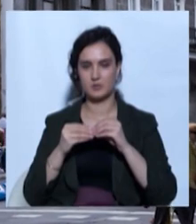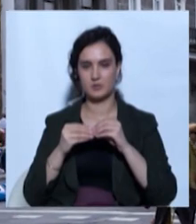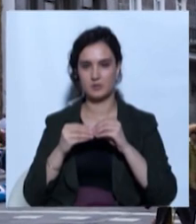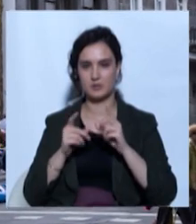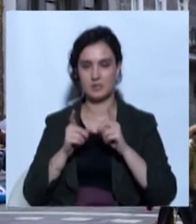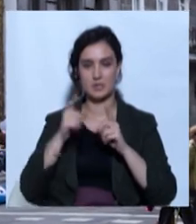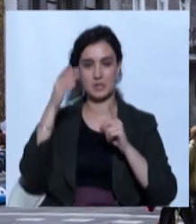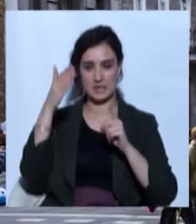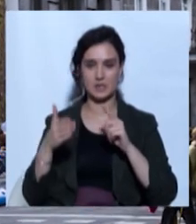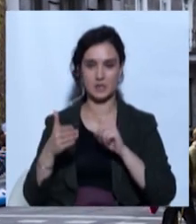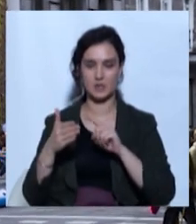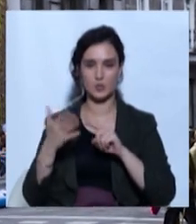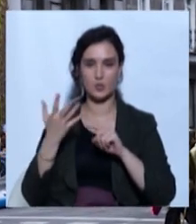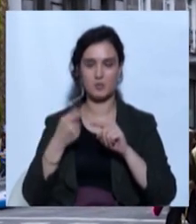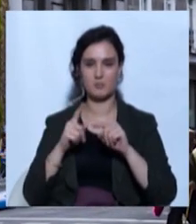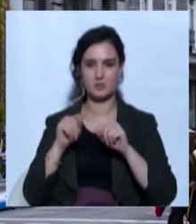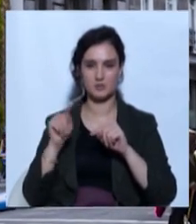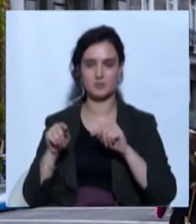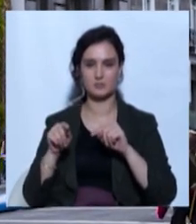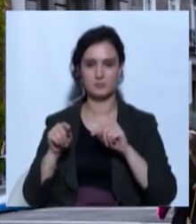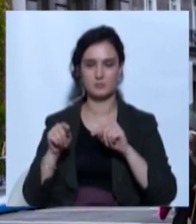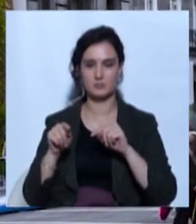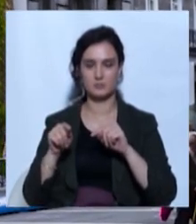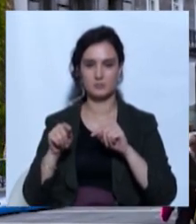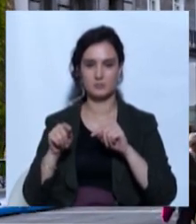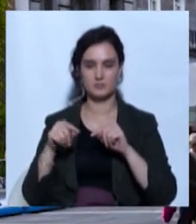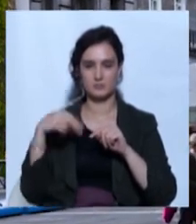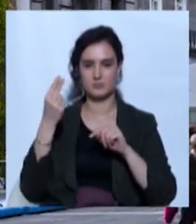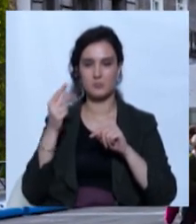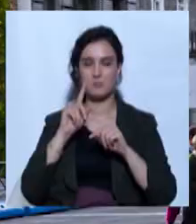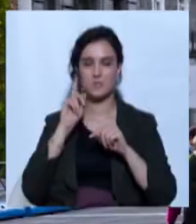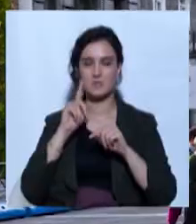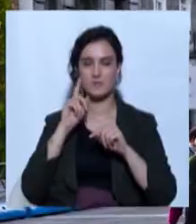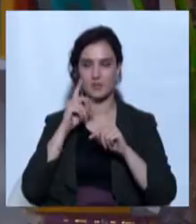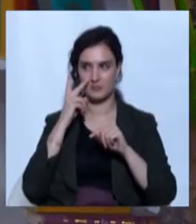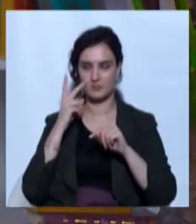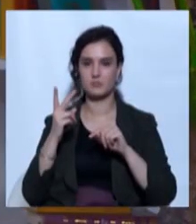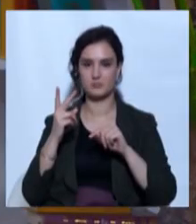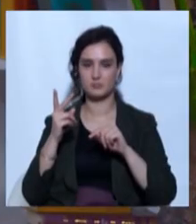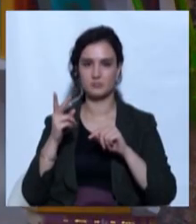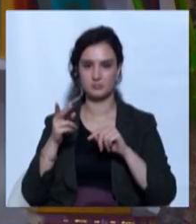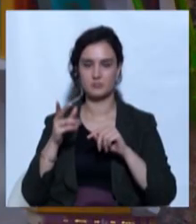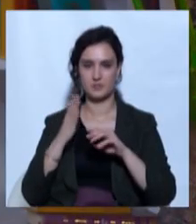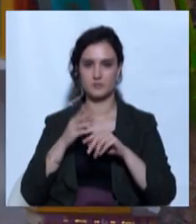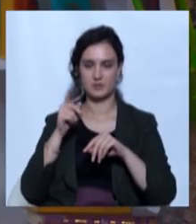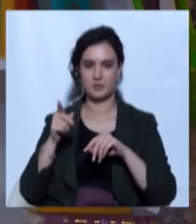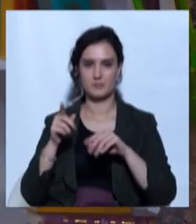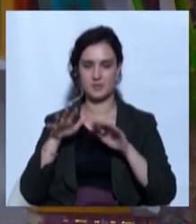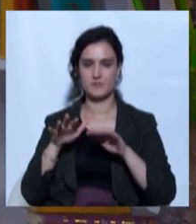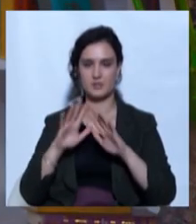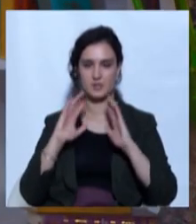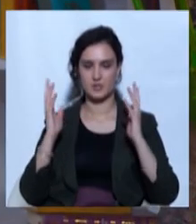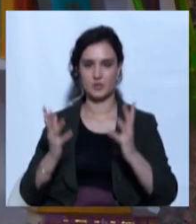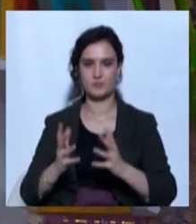ესეთი კედელი, რომელმაც ესეთი მხატვრული მწვანე აქცენტი დასვა ამ